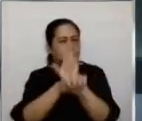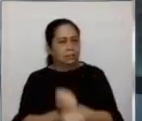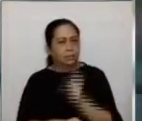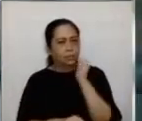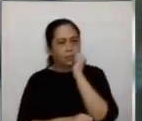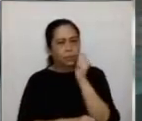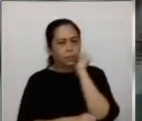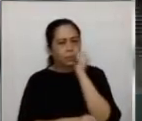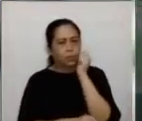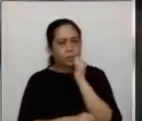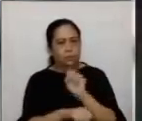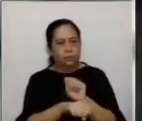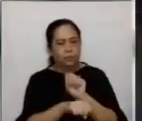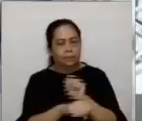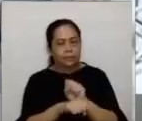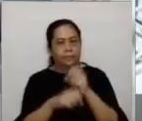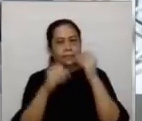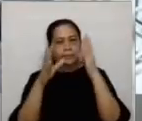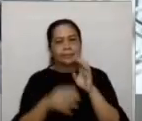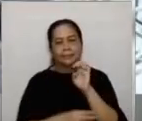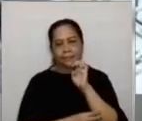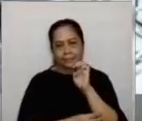ngayon ni Teacher Edeline.